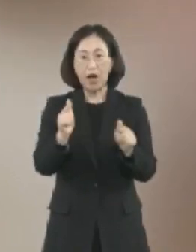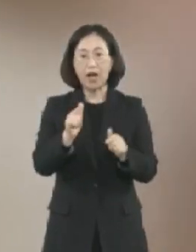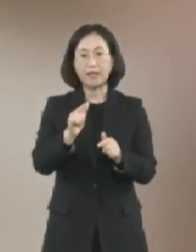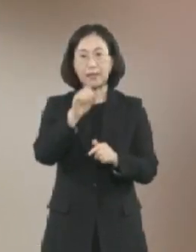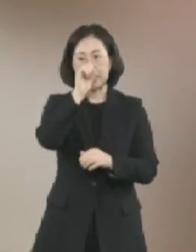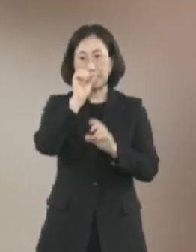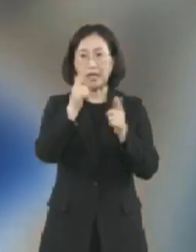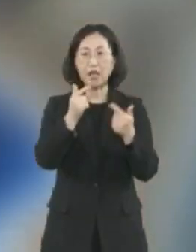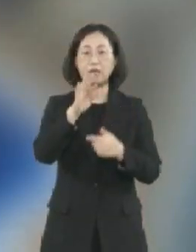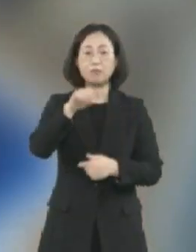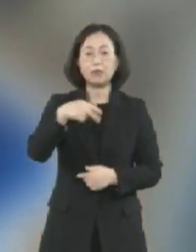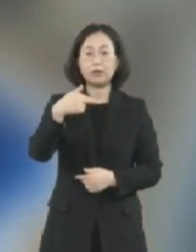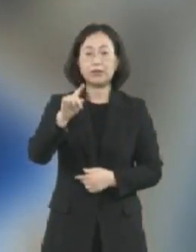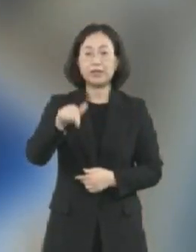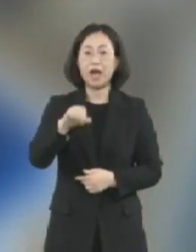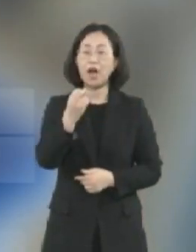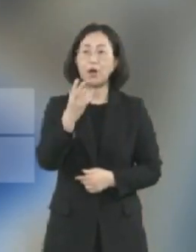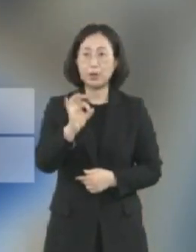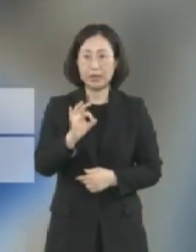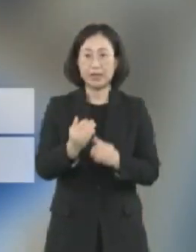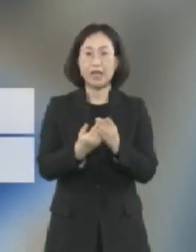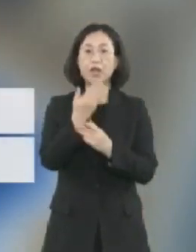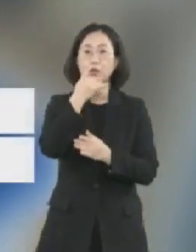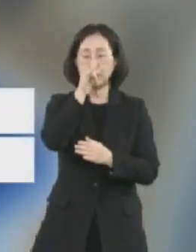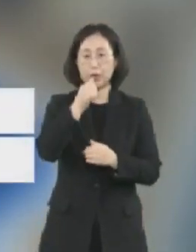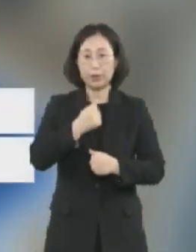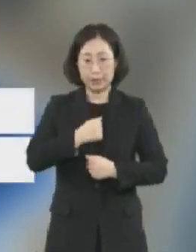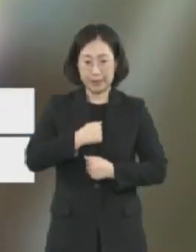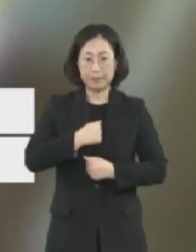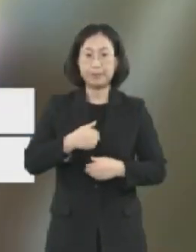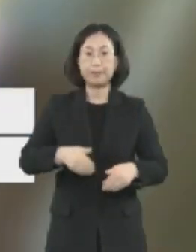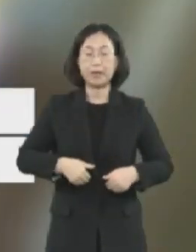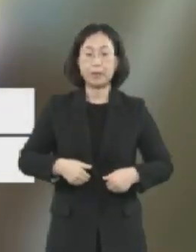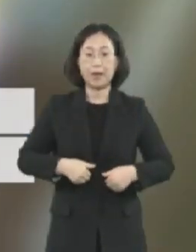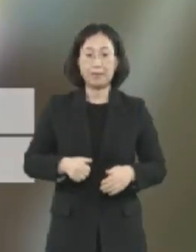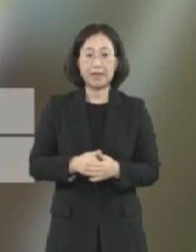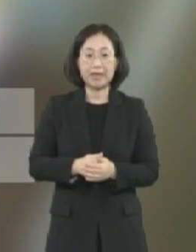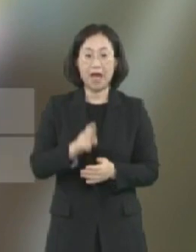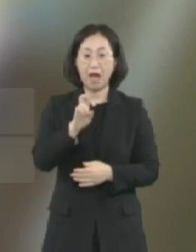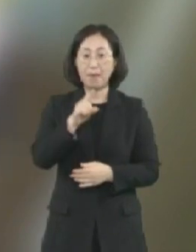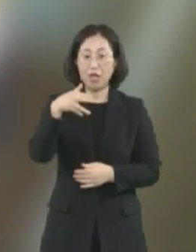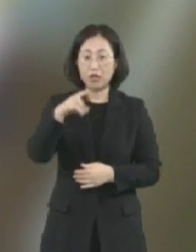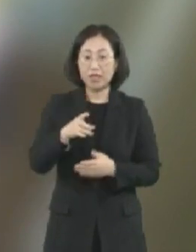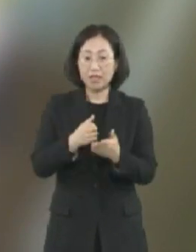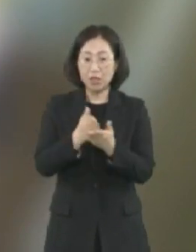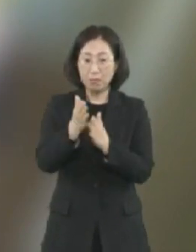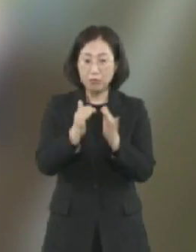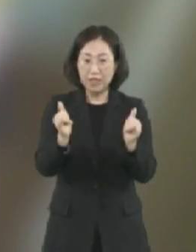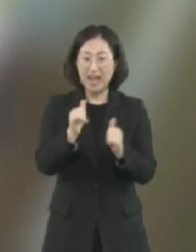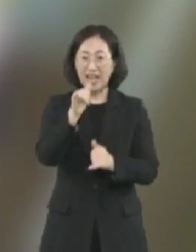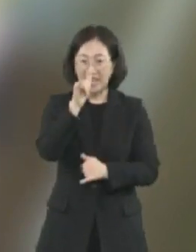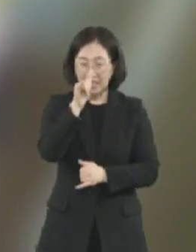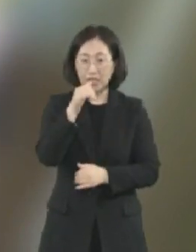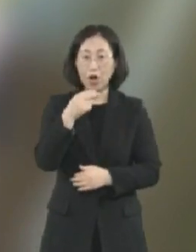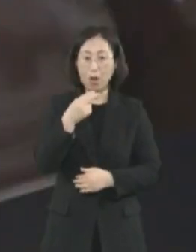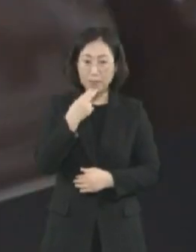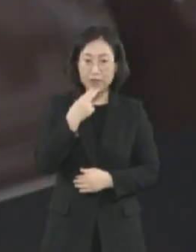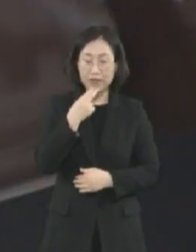발생할 수 있다며 주의를 당부했습니다. 이와 함께 치료 시 마취 전문의가 있는지 여부를 확인해야